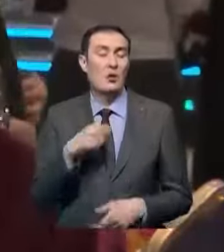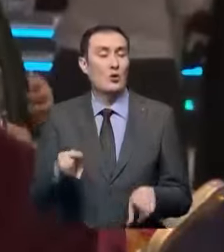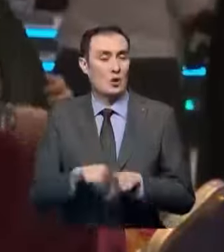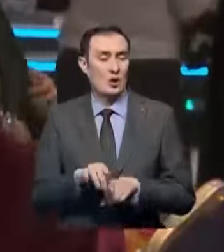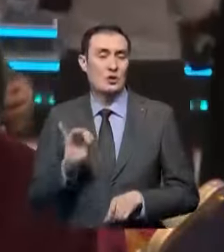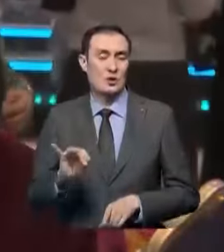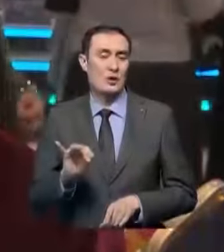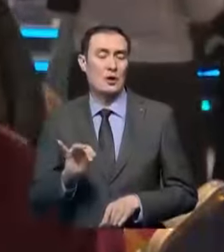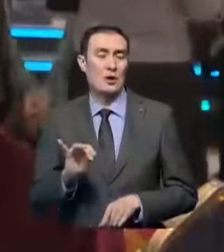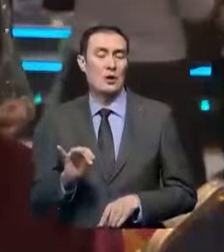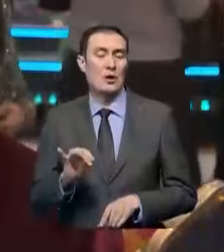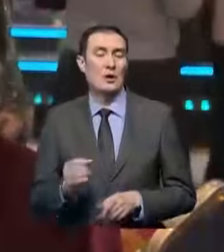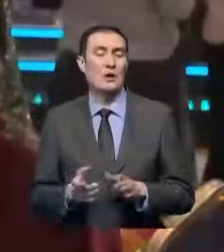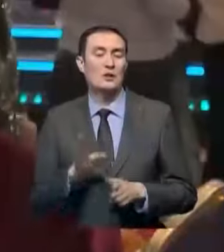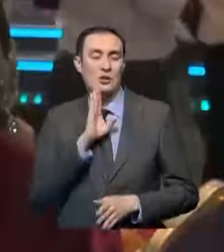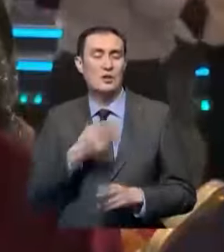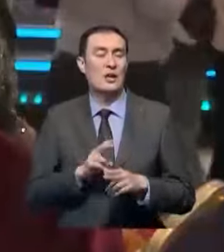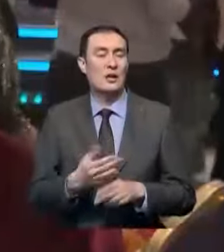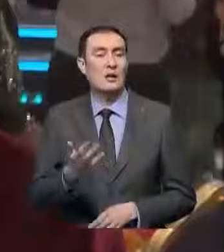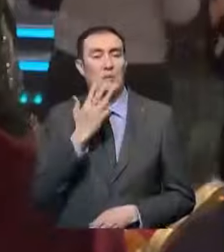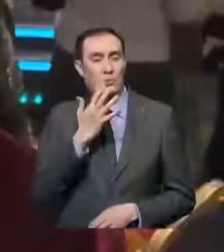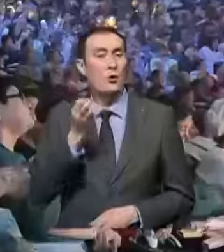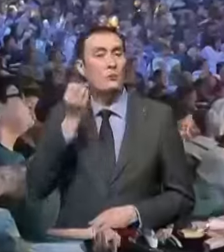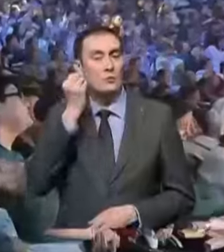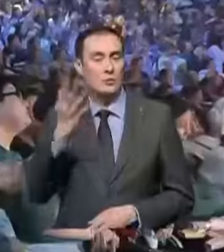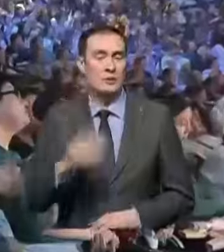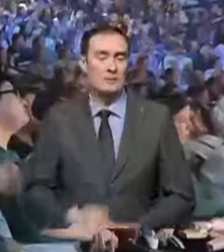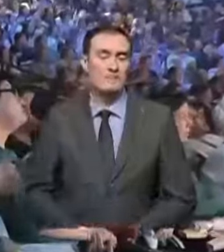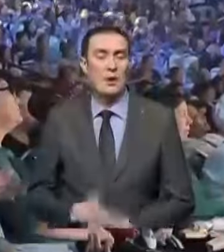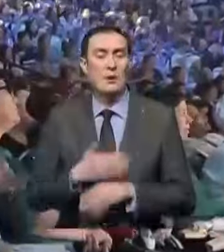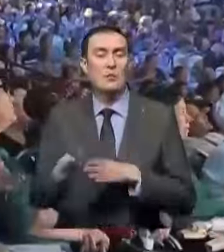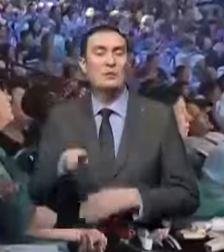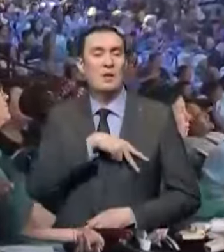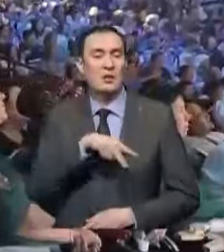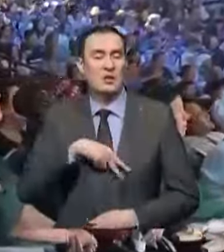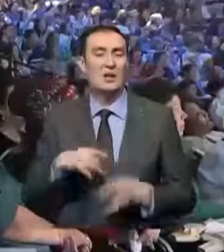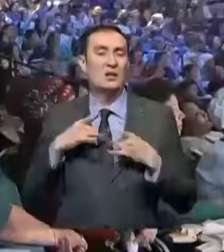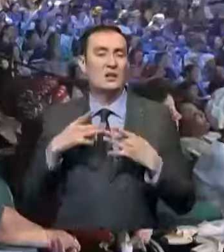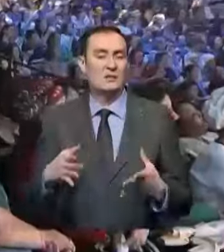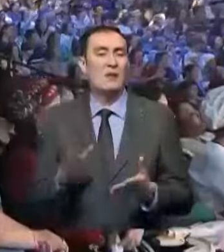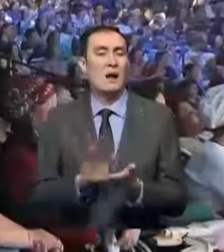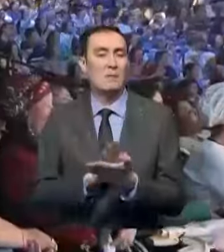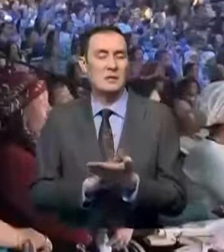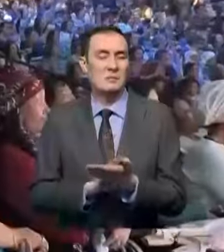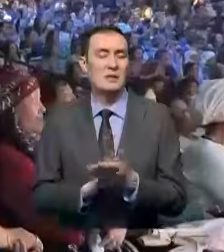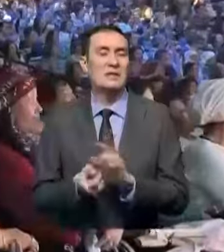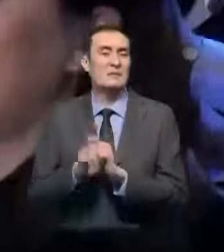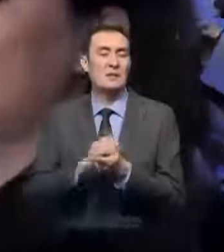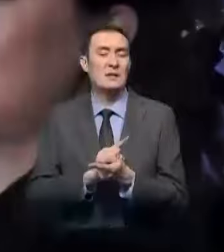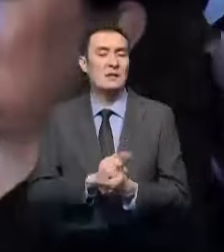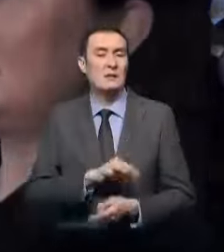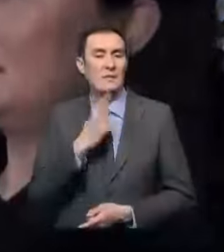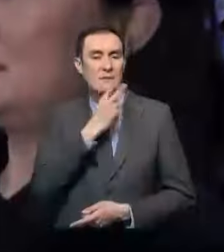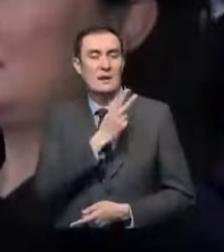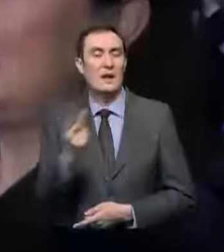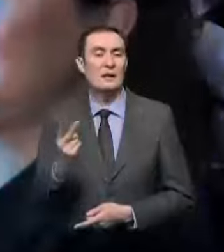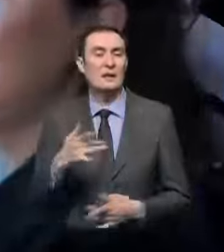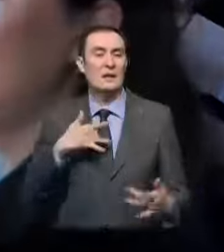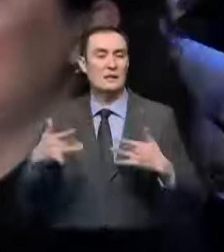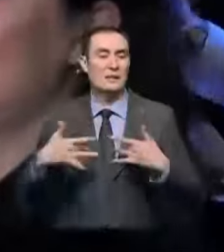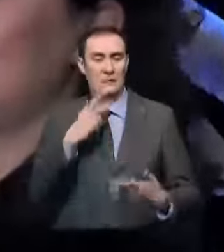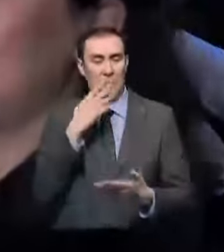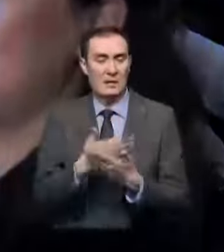это источник тепла, гармонии, мудрости. После награждения торжественные аплодисменты сменились замирающие взгляды. На сцене